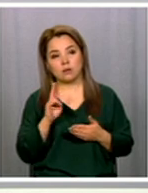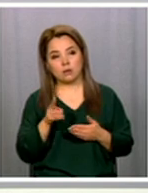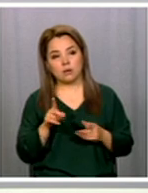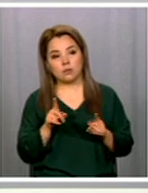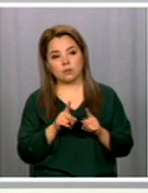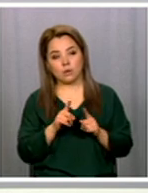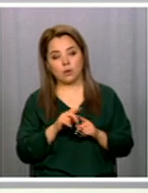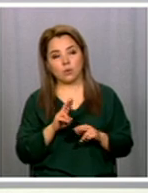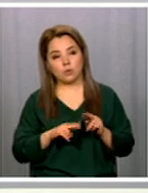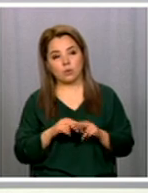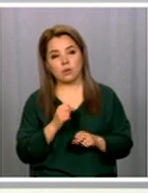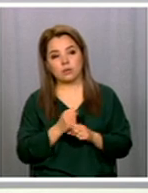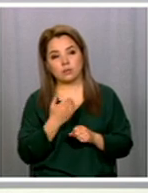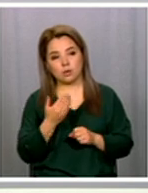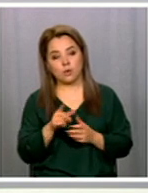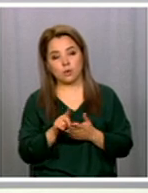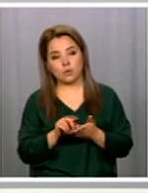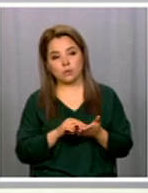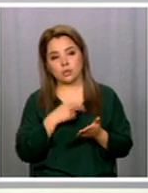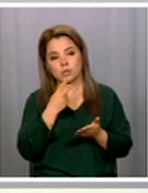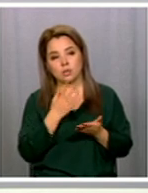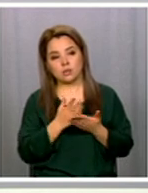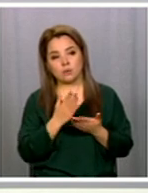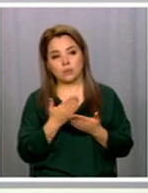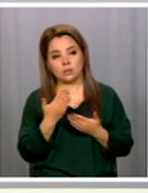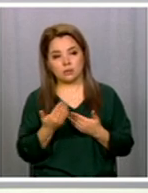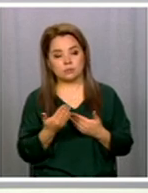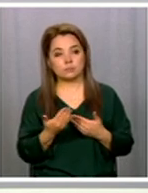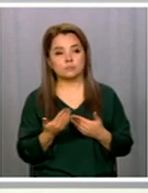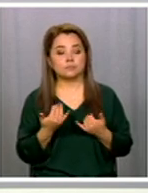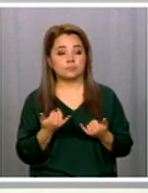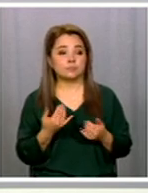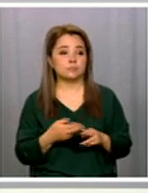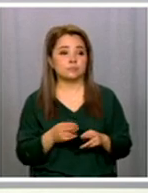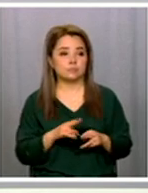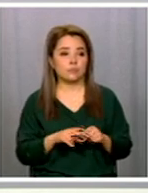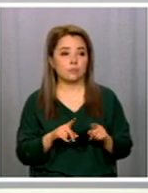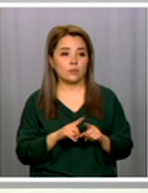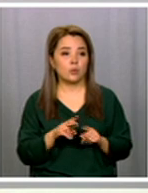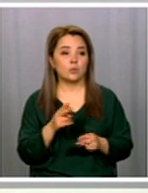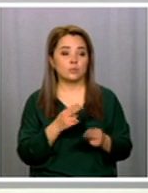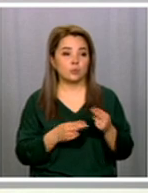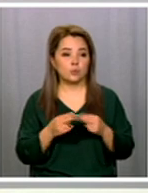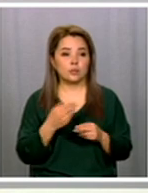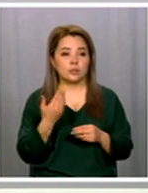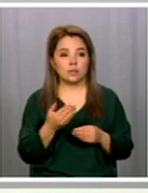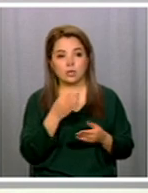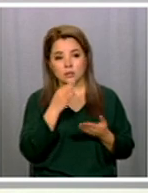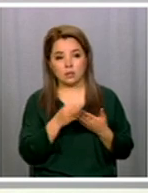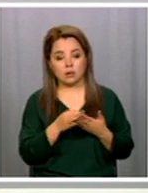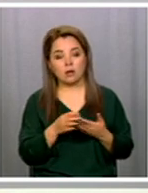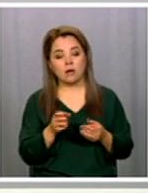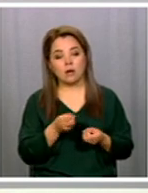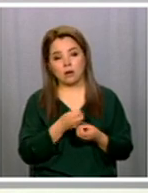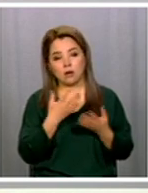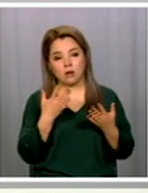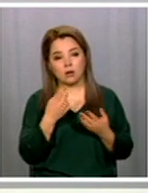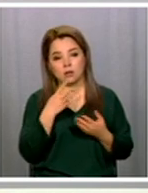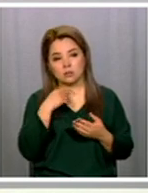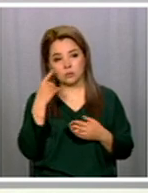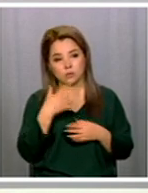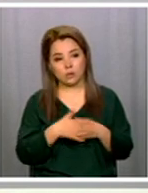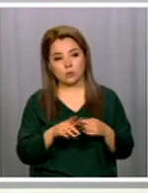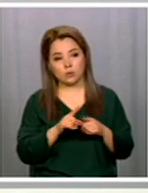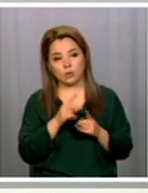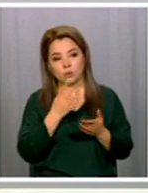ДНК құрылысының үлгісіне назар аударыңыздар. Яғни бұл суретте сіздерге анық түсінікті